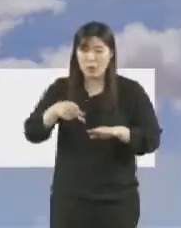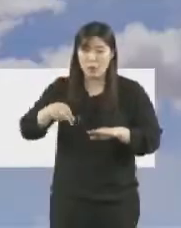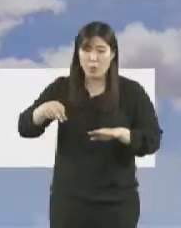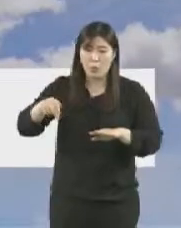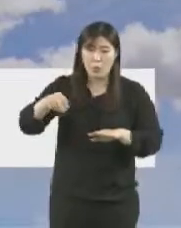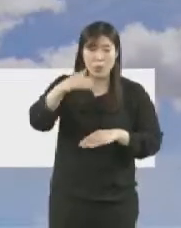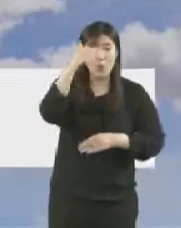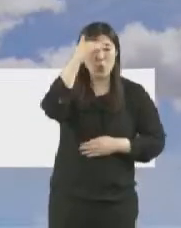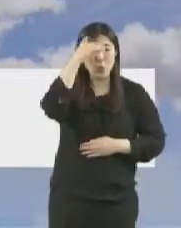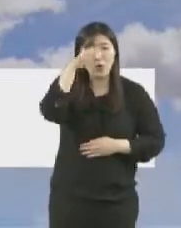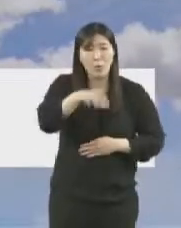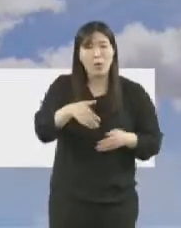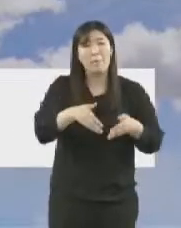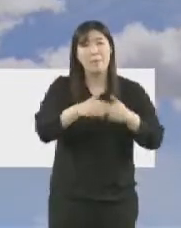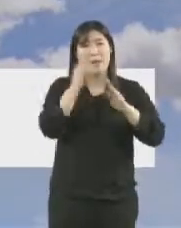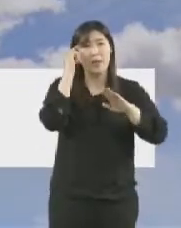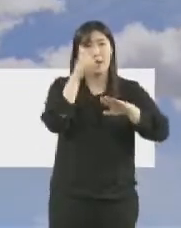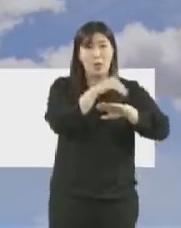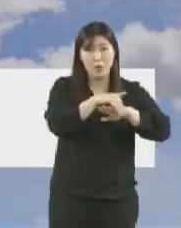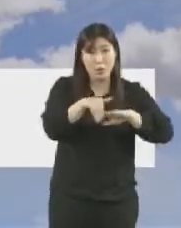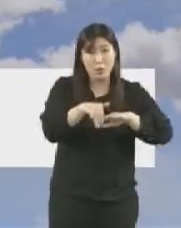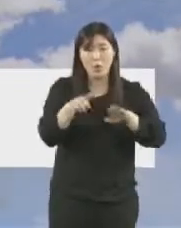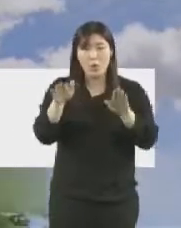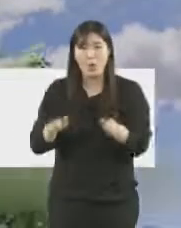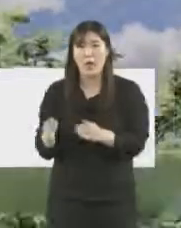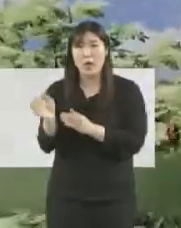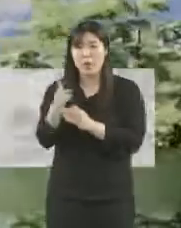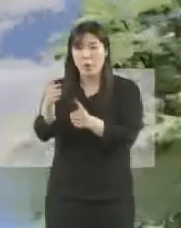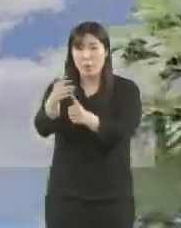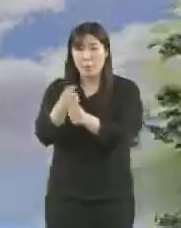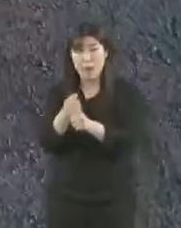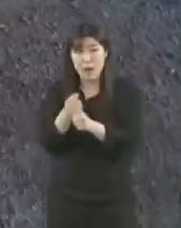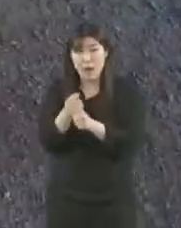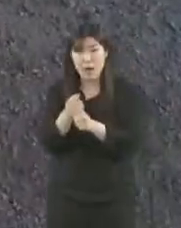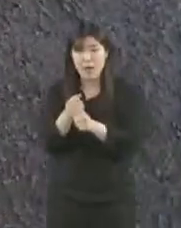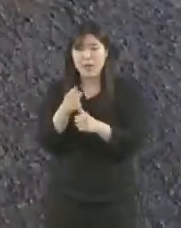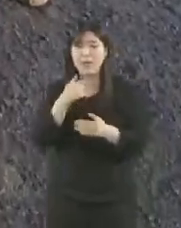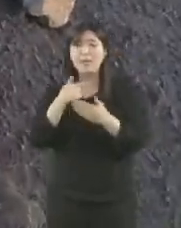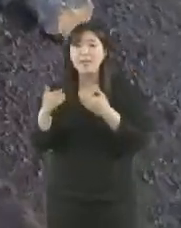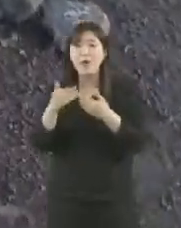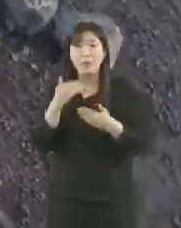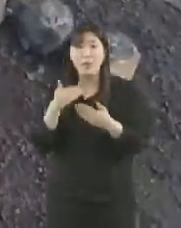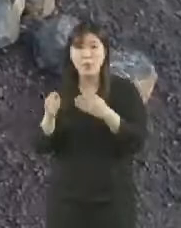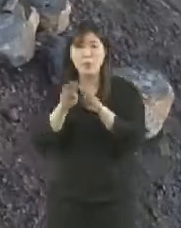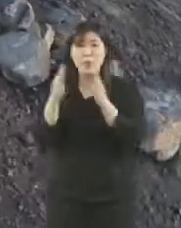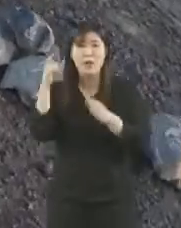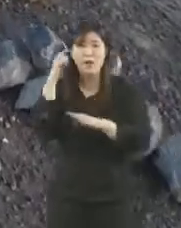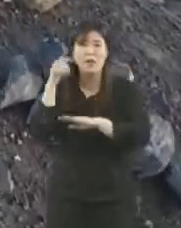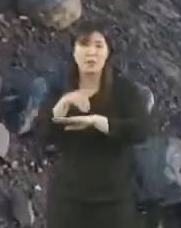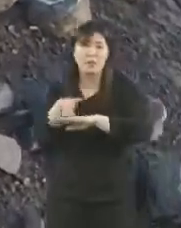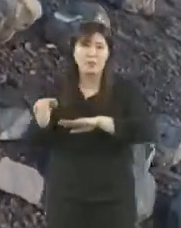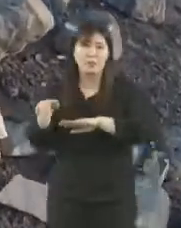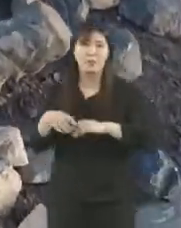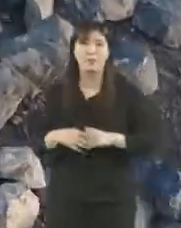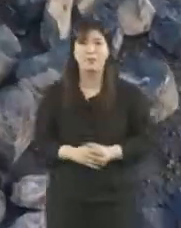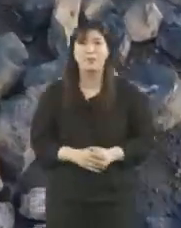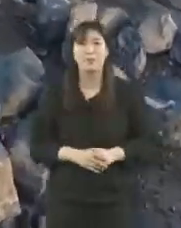경관 탐방로 도 개설하며 올해 상반기까지 전통 어로 방식인 독살 체험장도 조성할 계획입니다